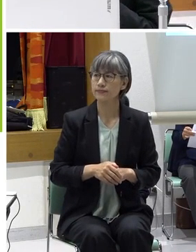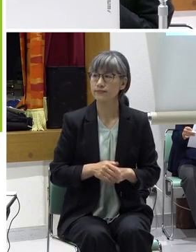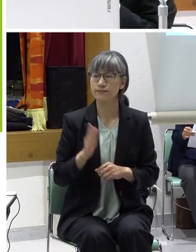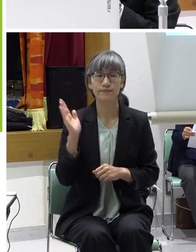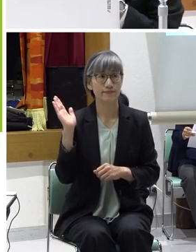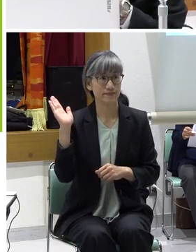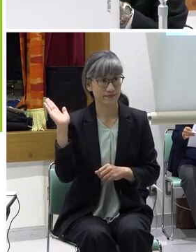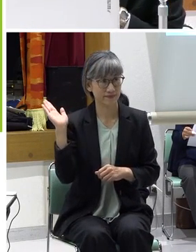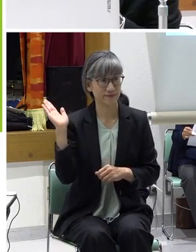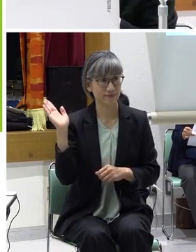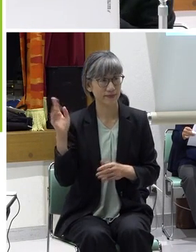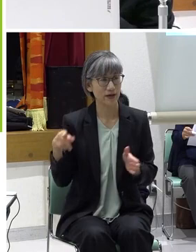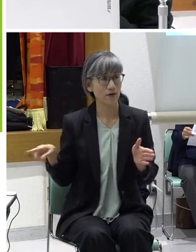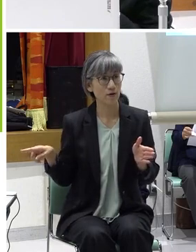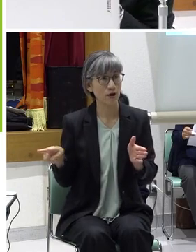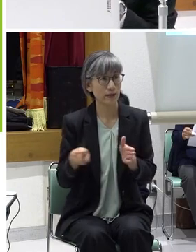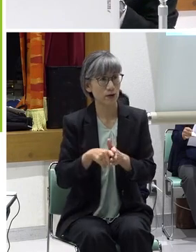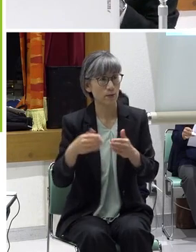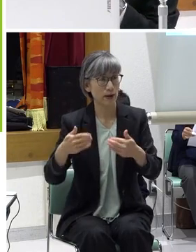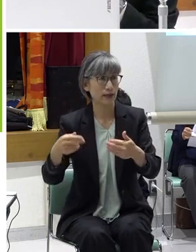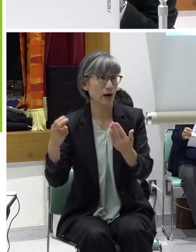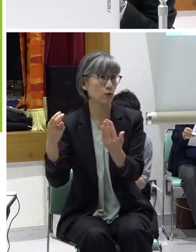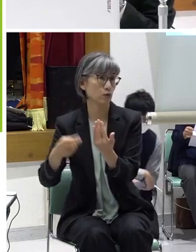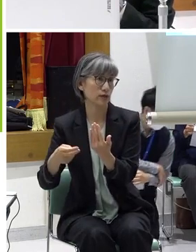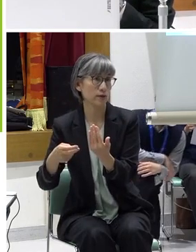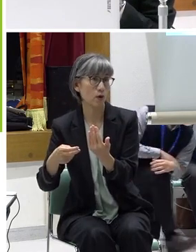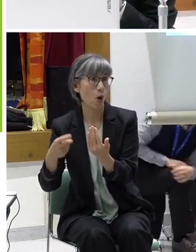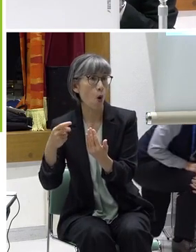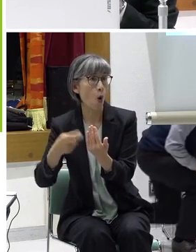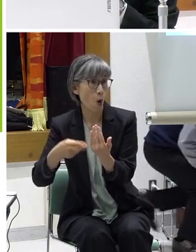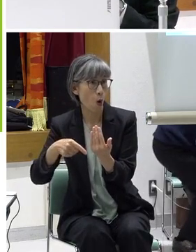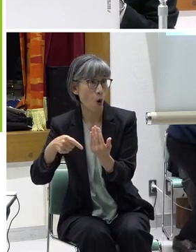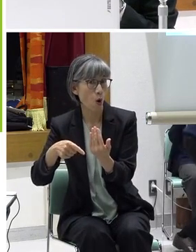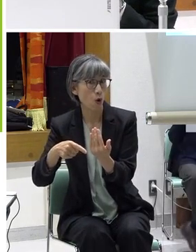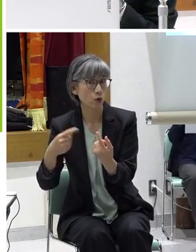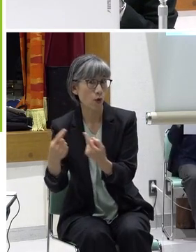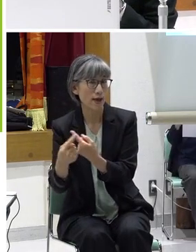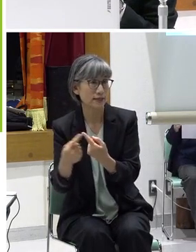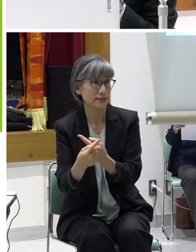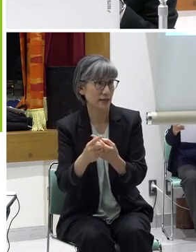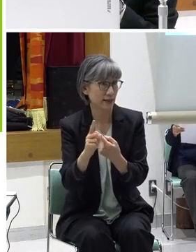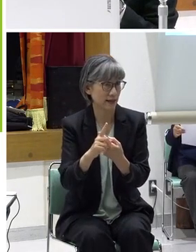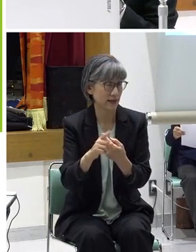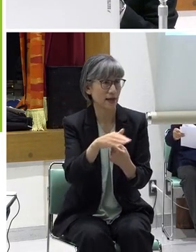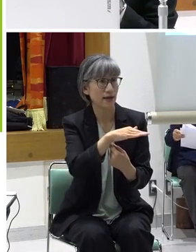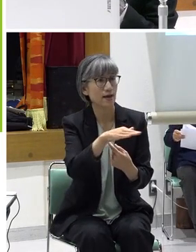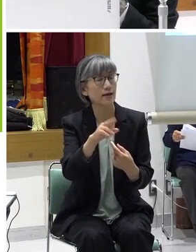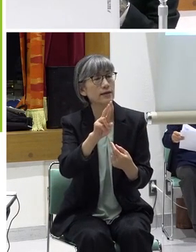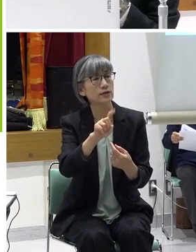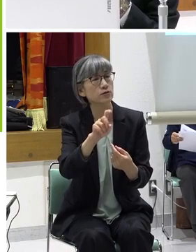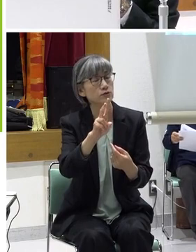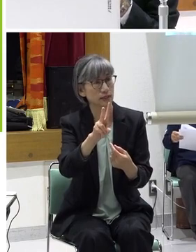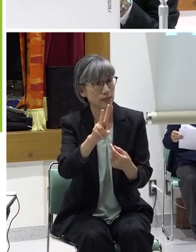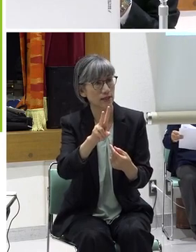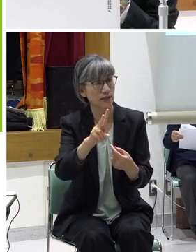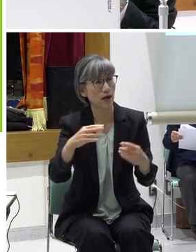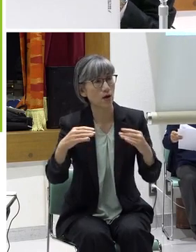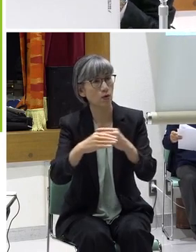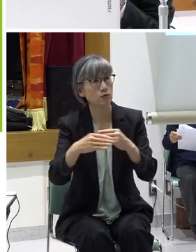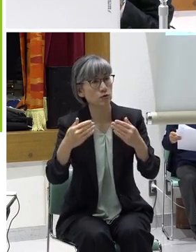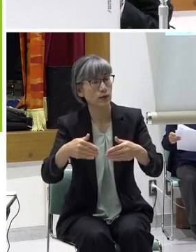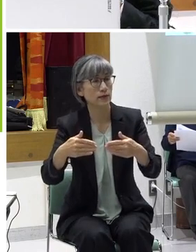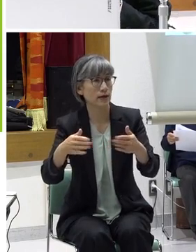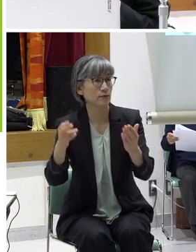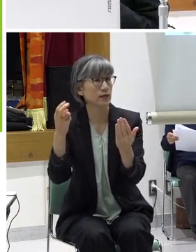まずはじめに、これまでのバリアフリー法の変遷でございますが、平成12年に交通バリアフリー法が定められました